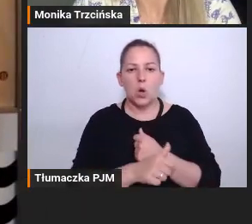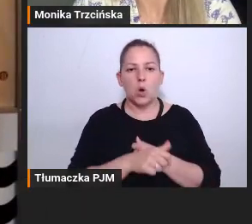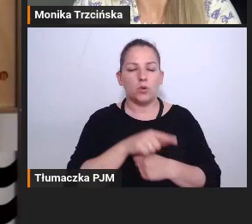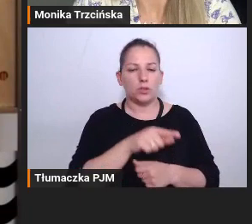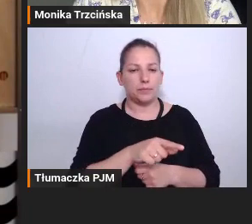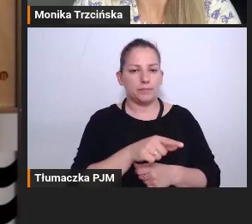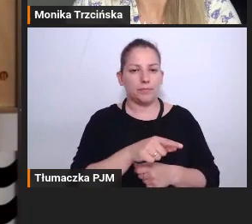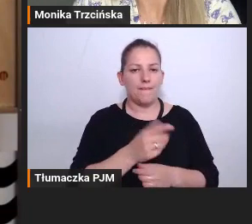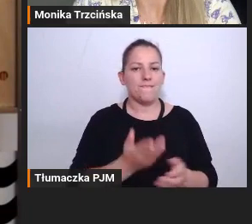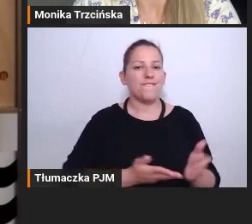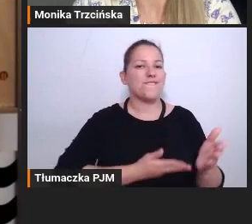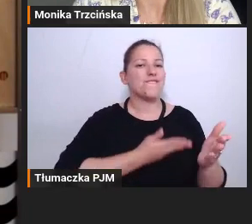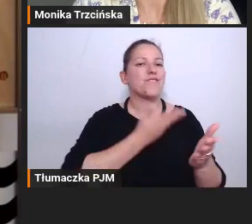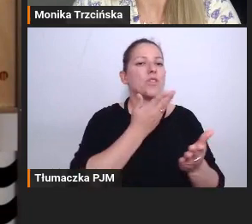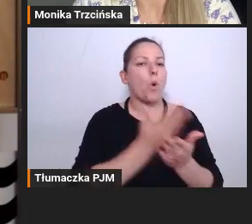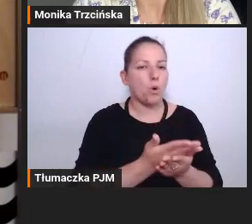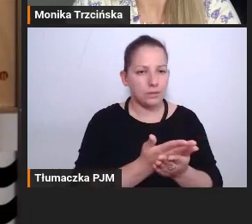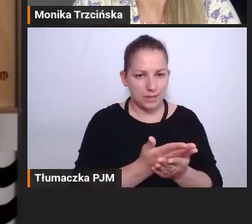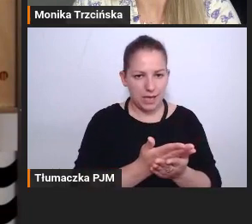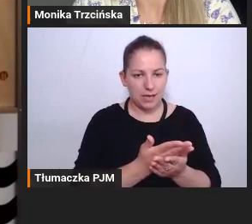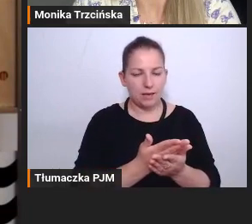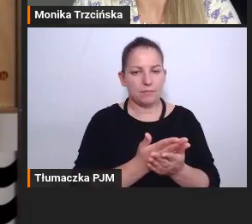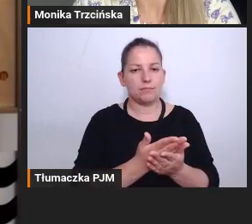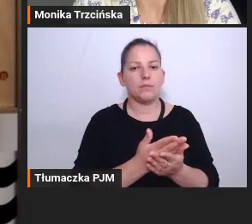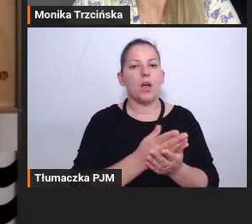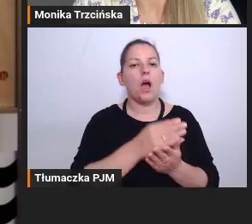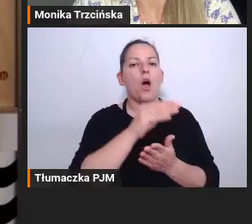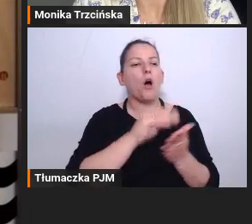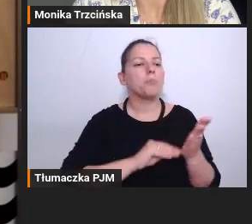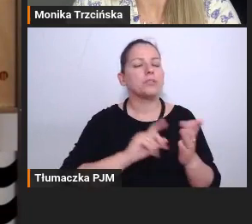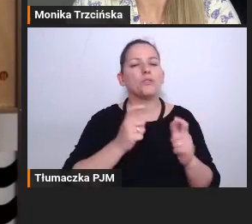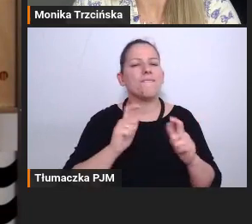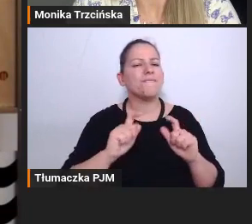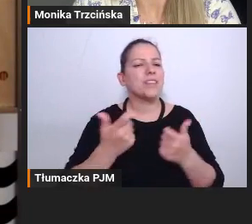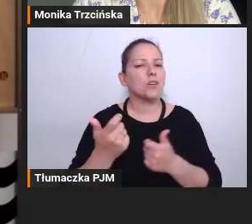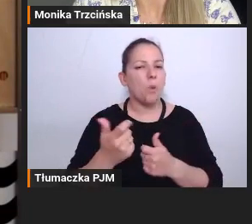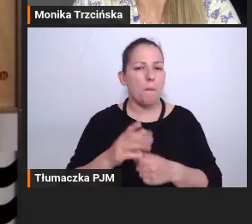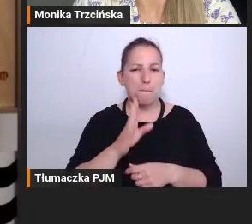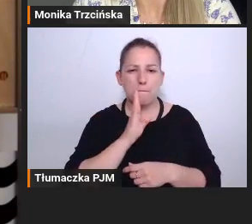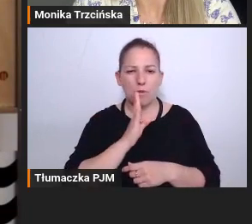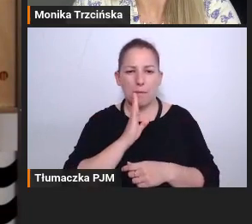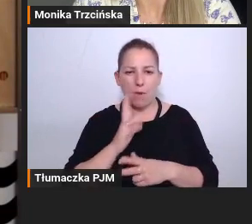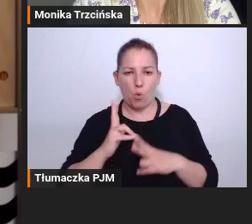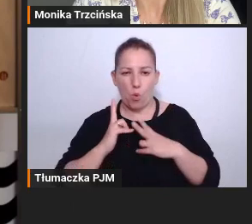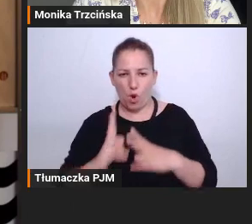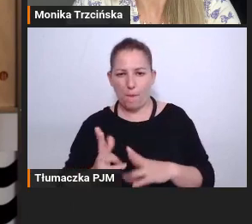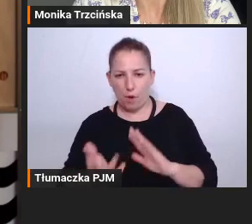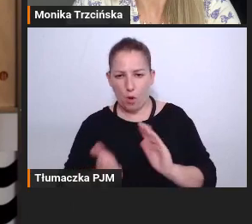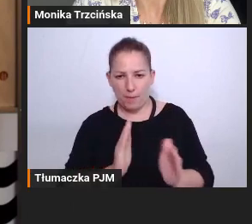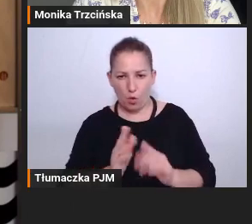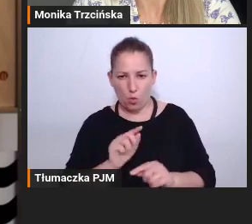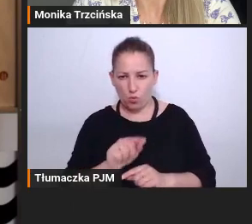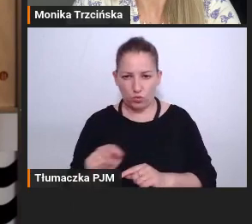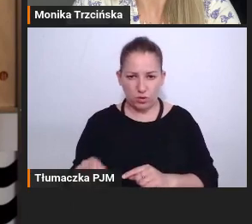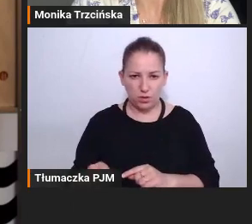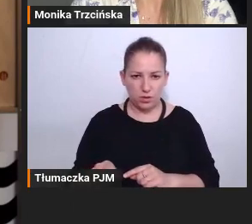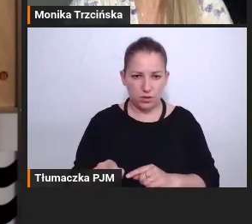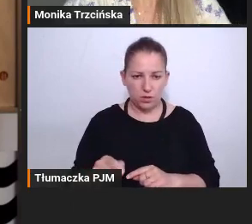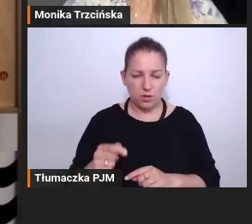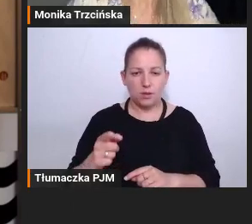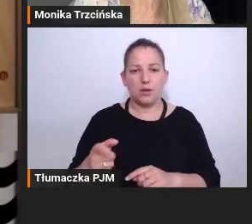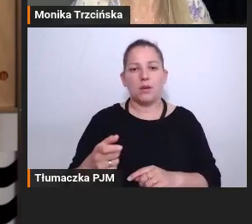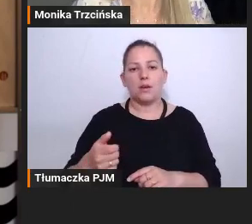ten wniosek i opis, co się wydarzyło, to jest podobnie jak w tym urlopie opiekuńczym, że pracodawca po